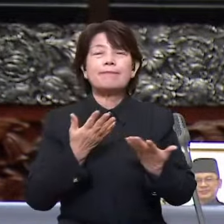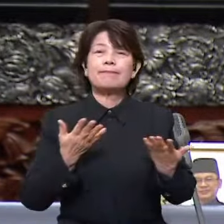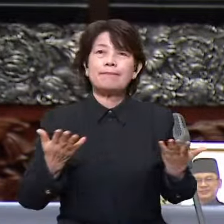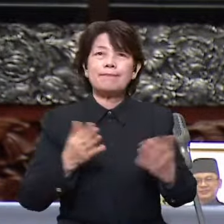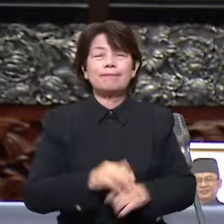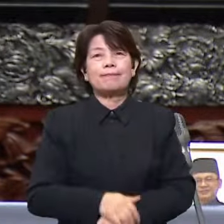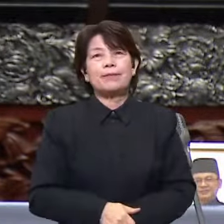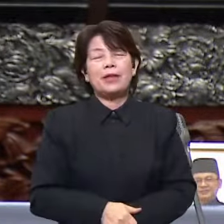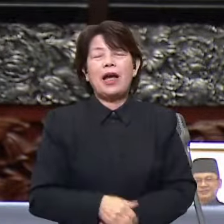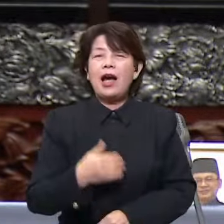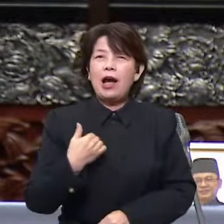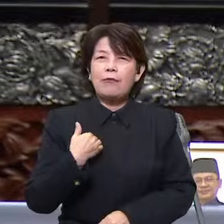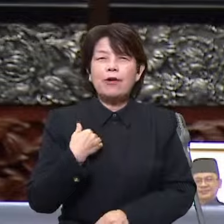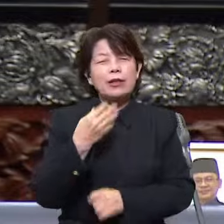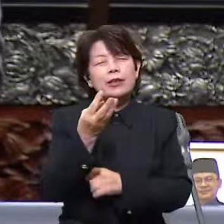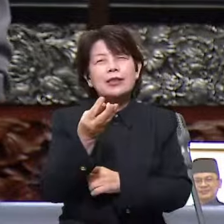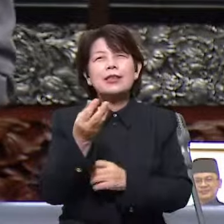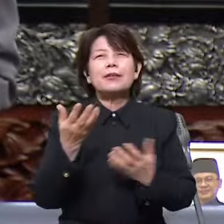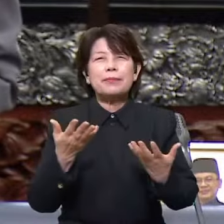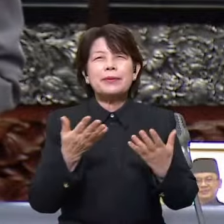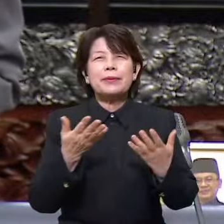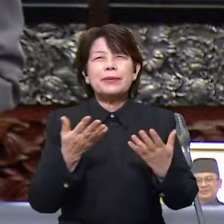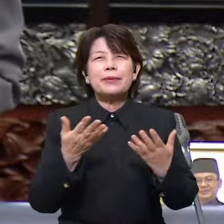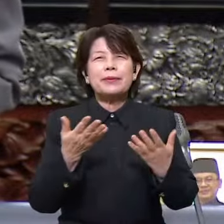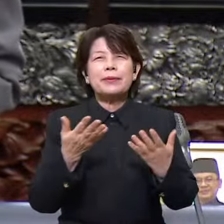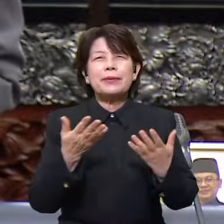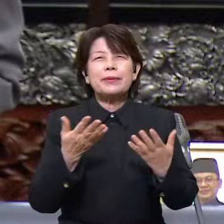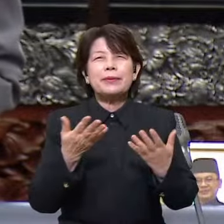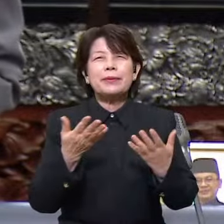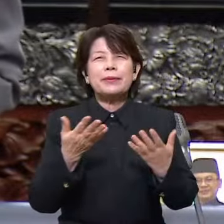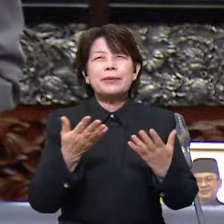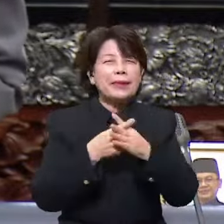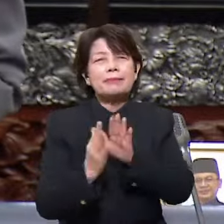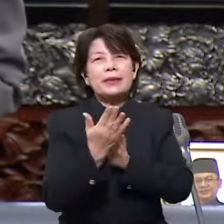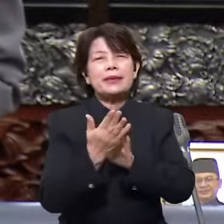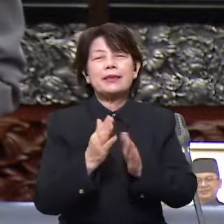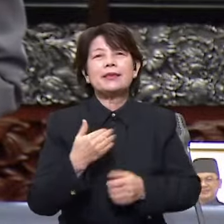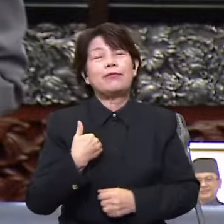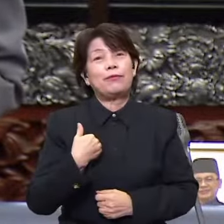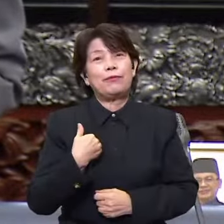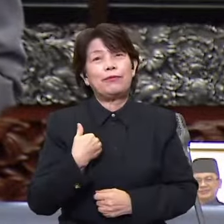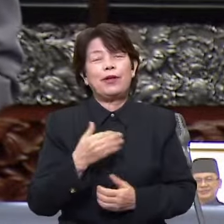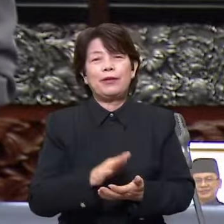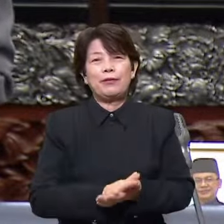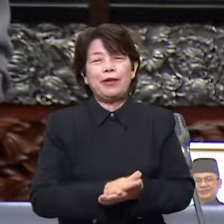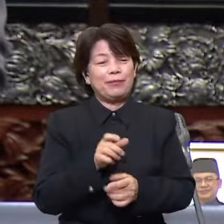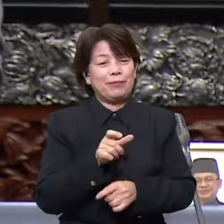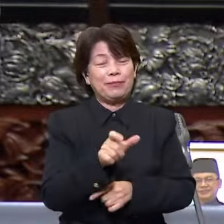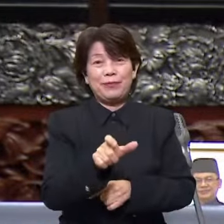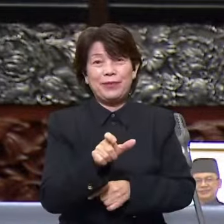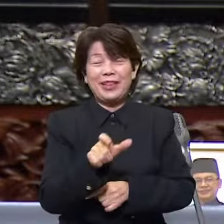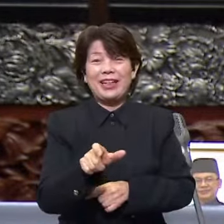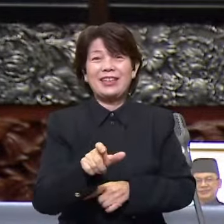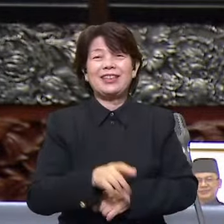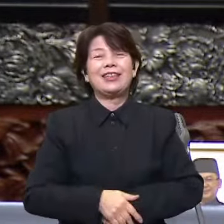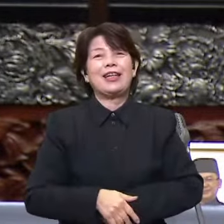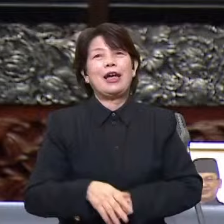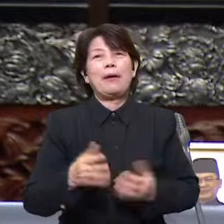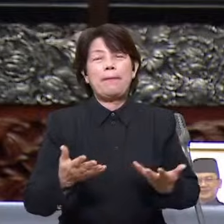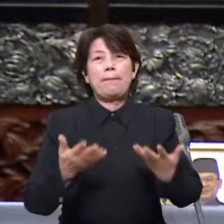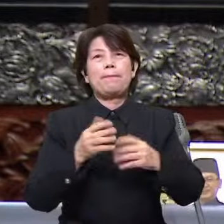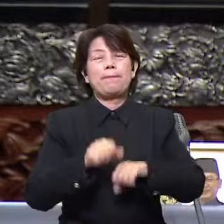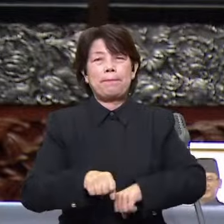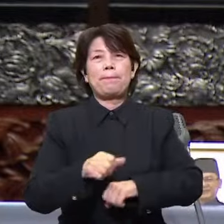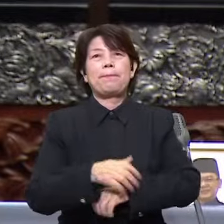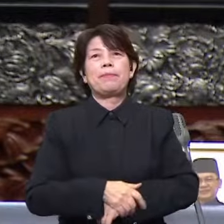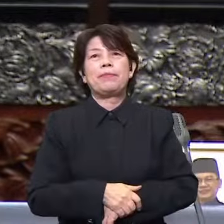juga sedikit kerumitan yang dihadapi oleh para pengguna disebabkan isu fleet card ini, dan kita akan terus bekerjasama